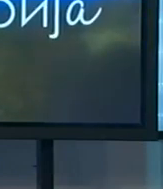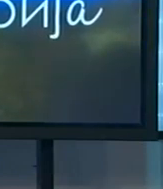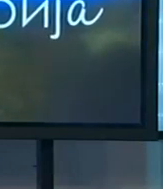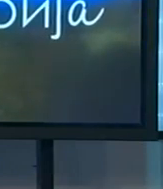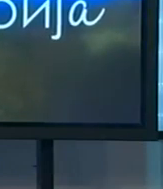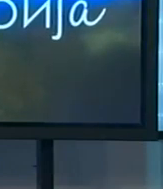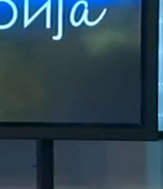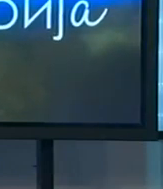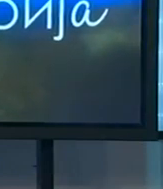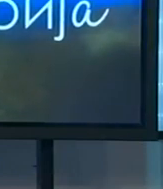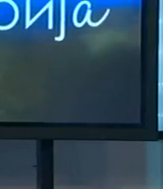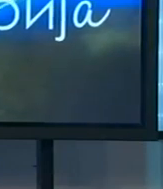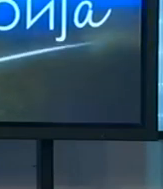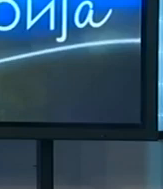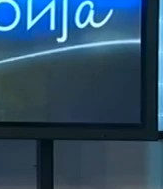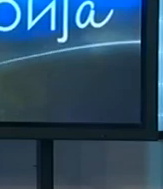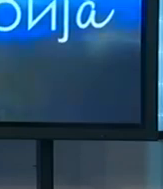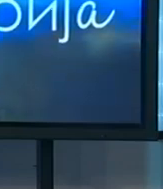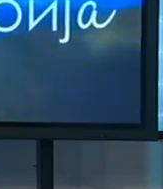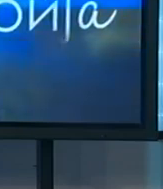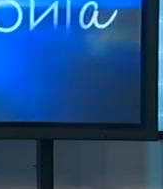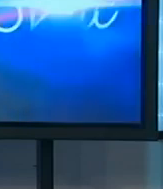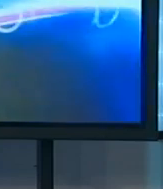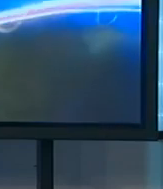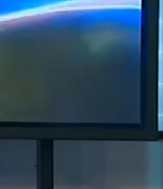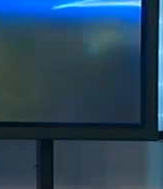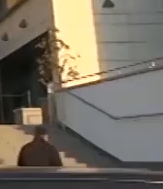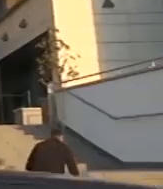nakon porođaja. Bebe je preživela i u stabilnom je stanju.